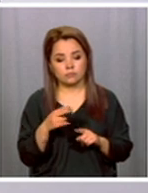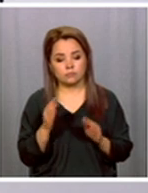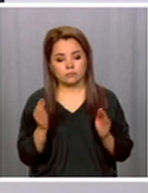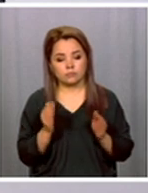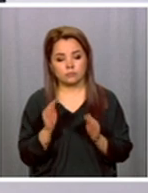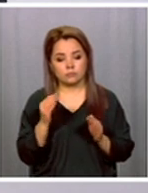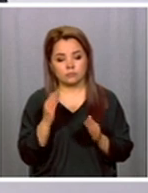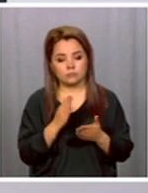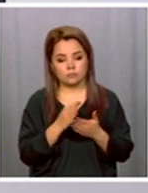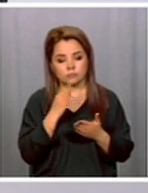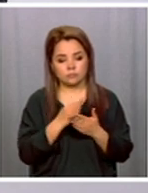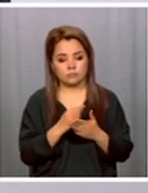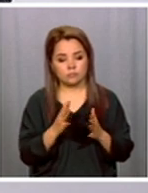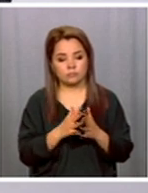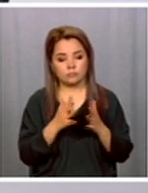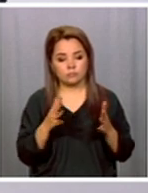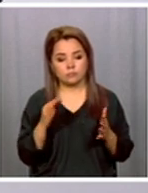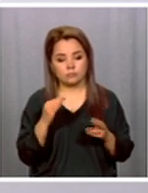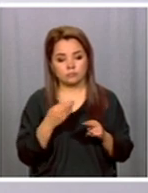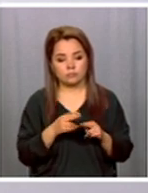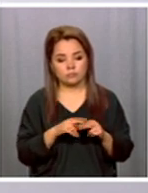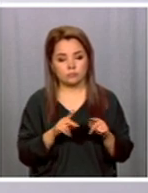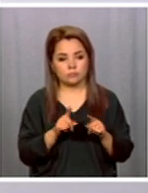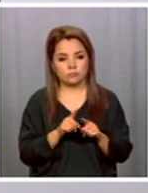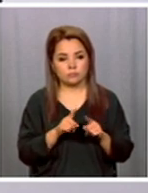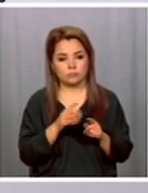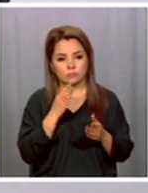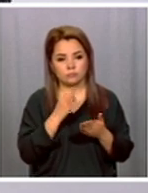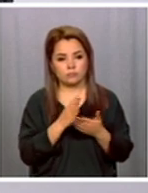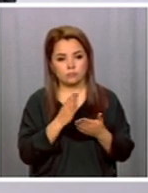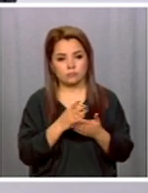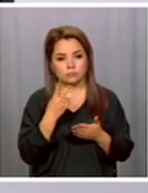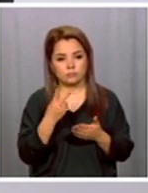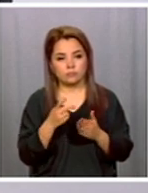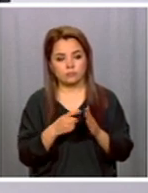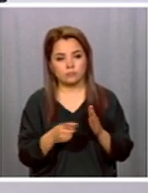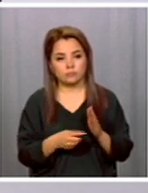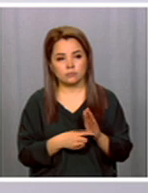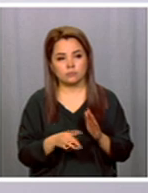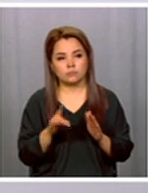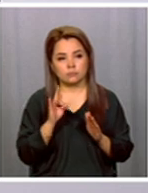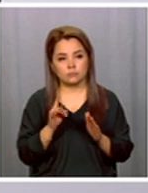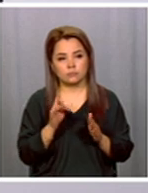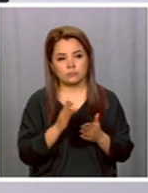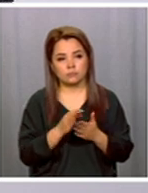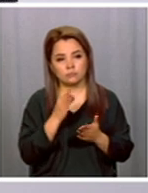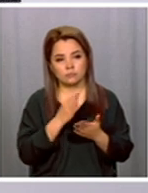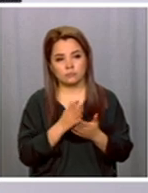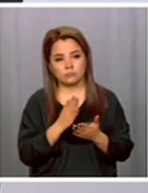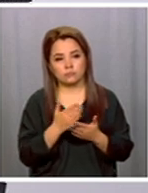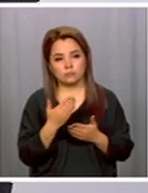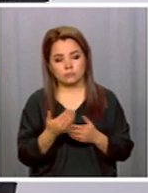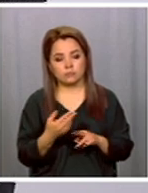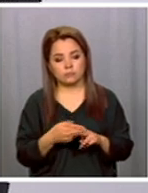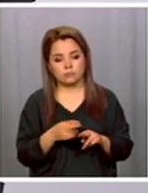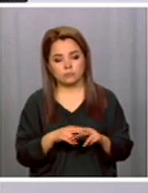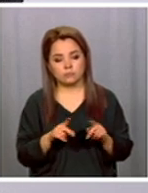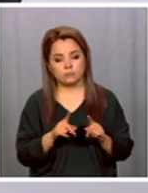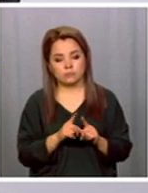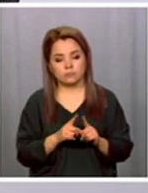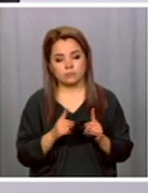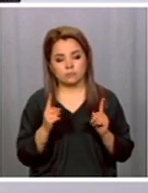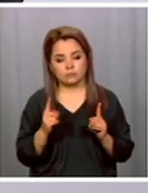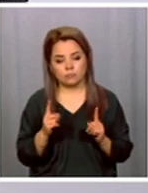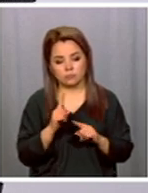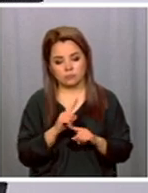болады бір бөлінген үлкен F. Ол фокус еді бізде. Тең екі бөлінген R радиус екен. Енді кескінің